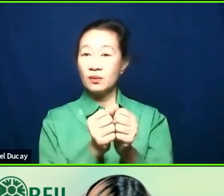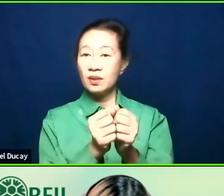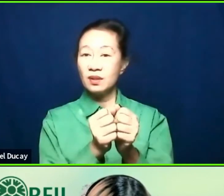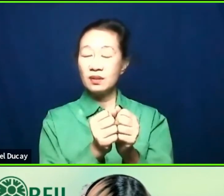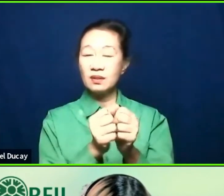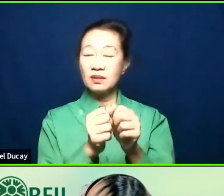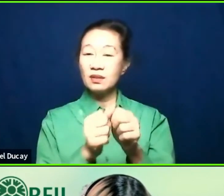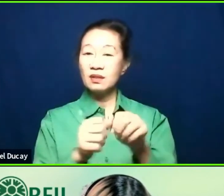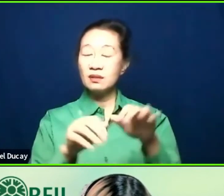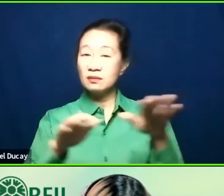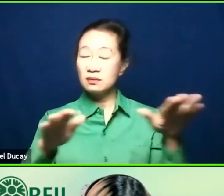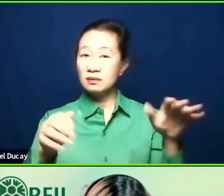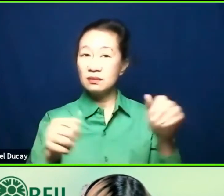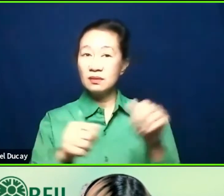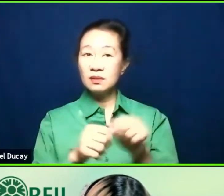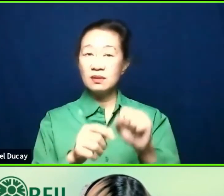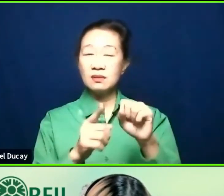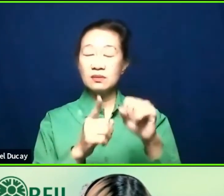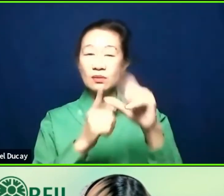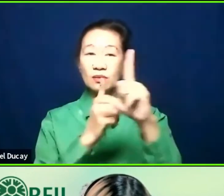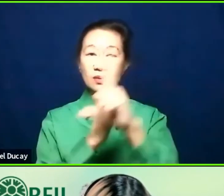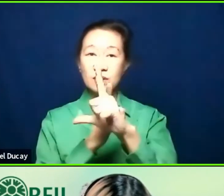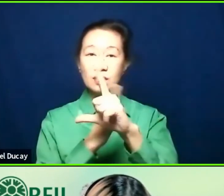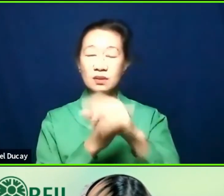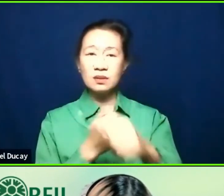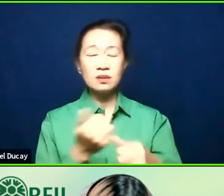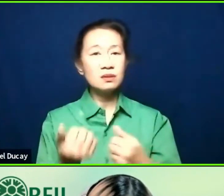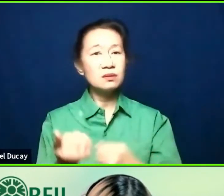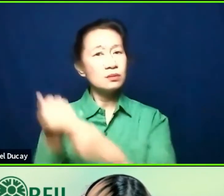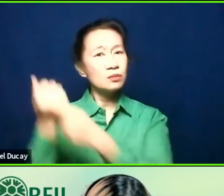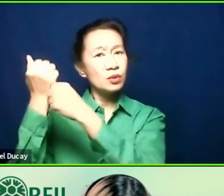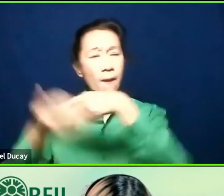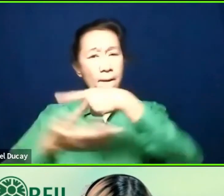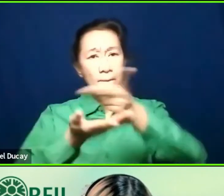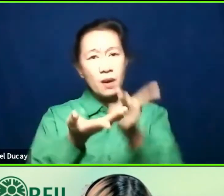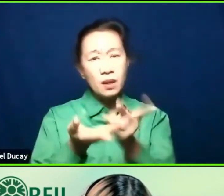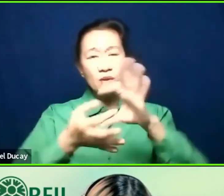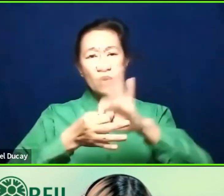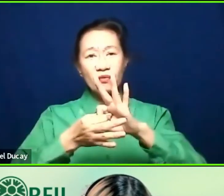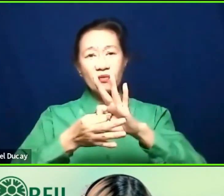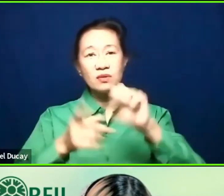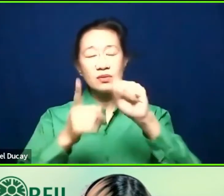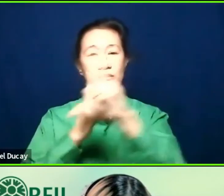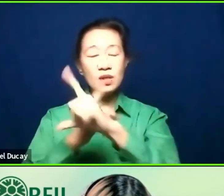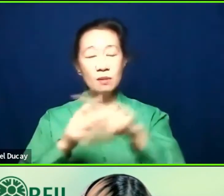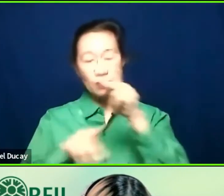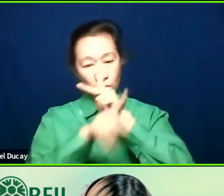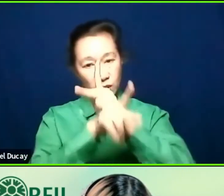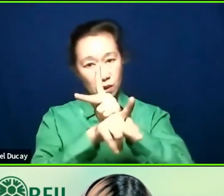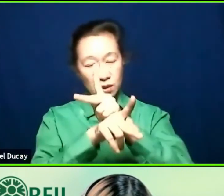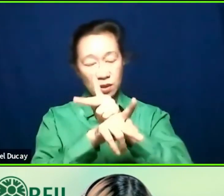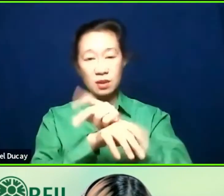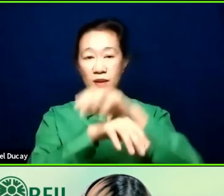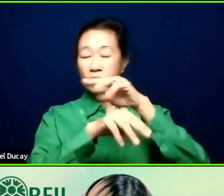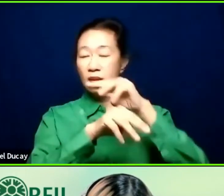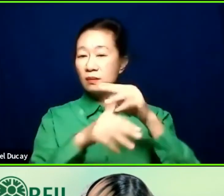kapansanan ng social amelioration. No, bahagi 'yon ng social protection mechanism ng